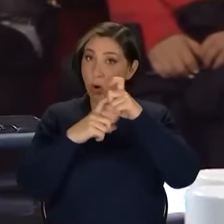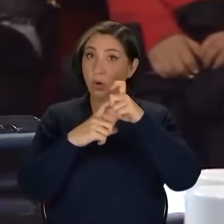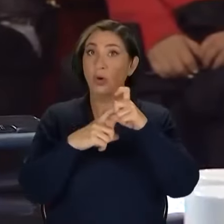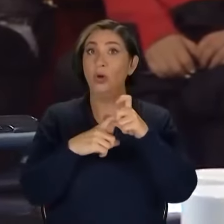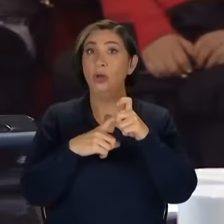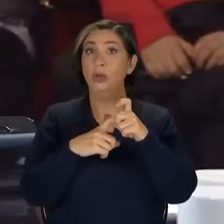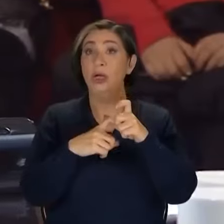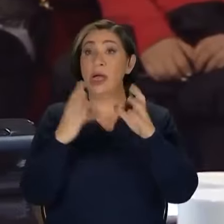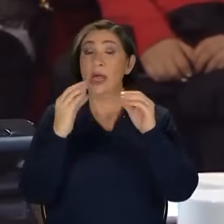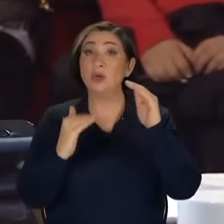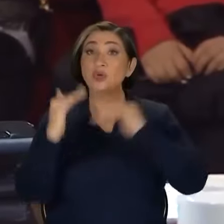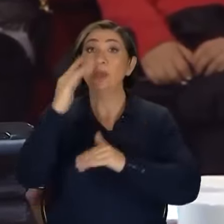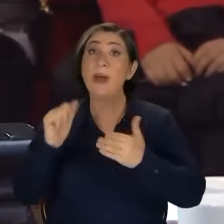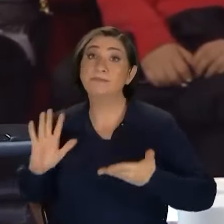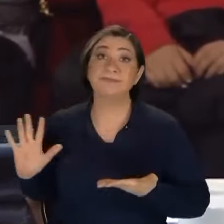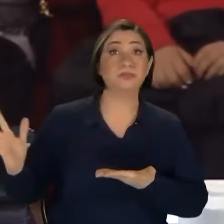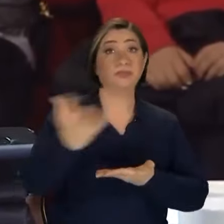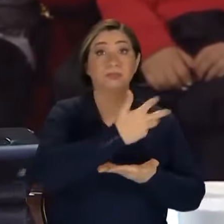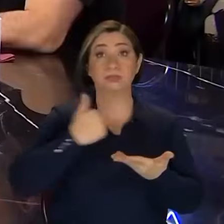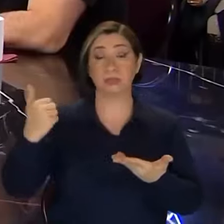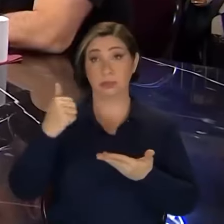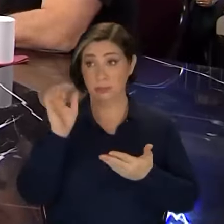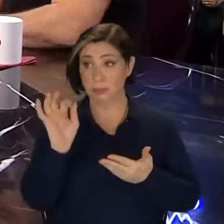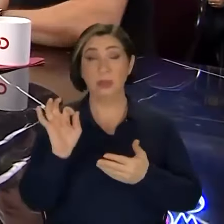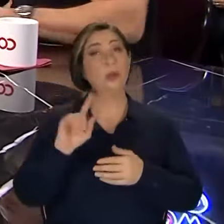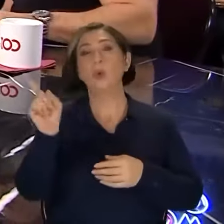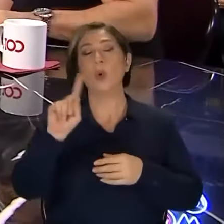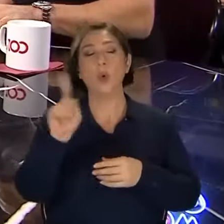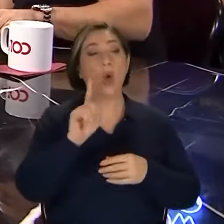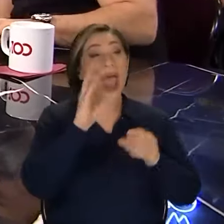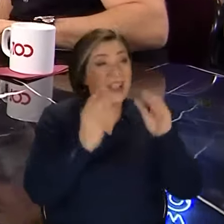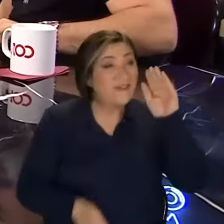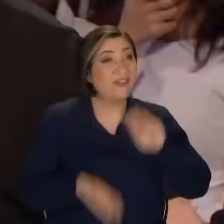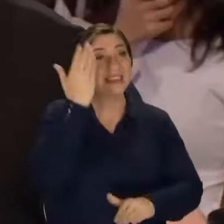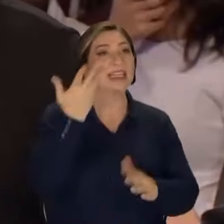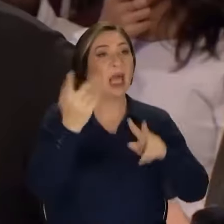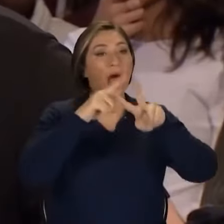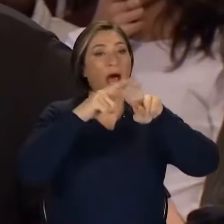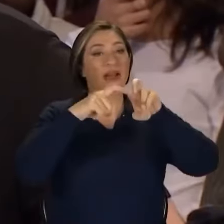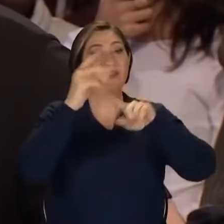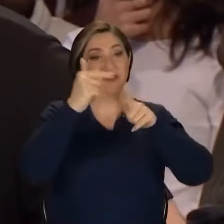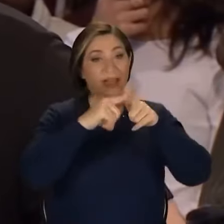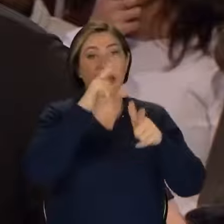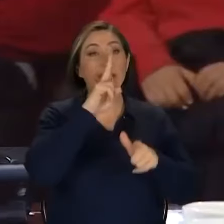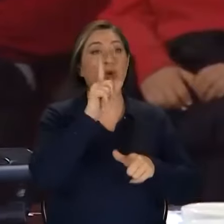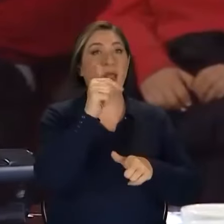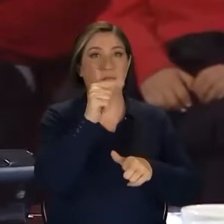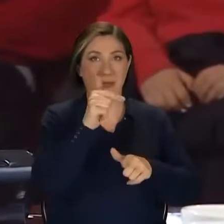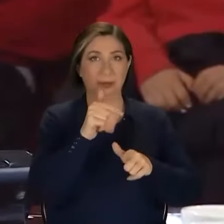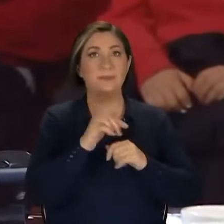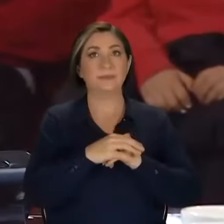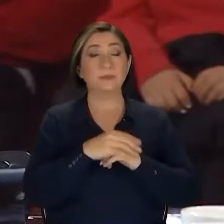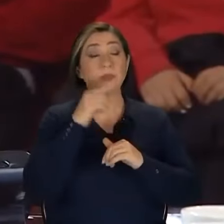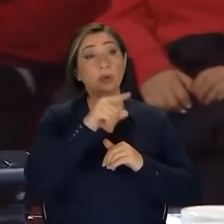Arok en yüksek hasılatlı biri hayatındaki yok İçlerinde en fazla iş yapan Arif ve 2 201